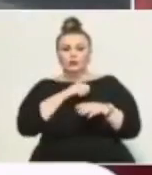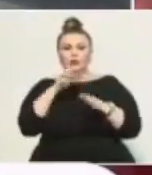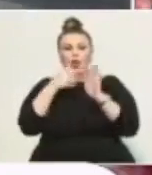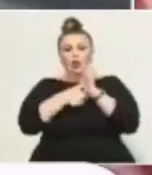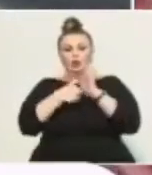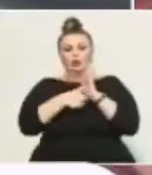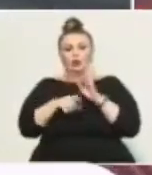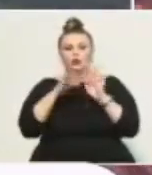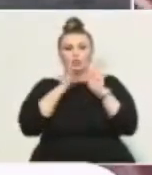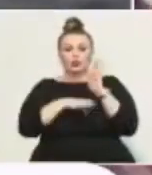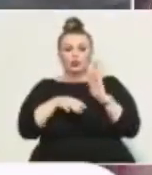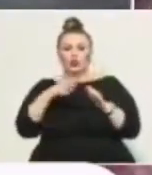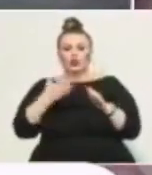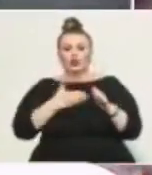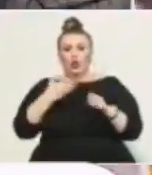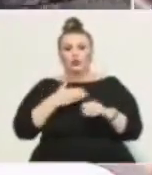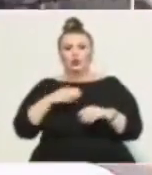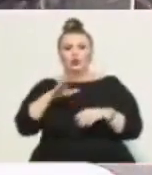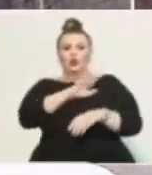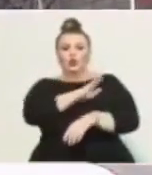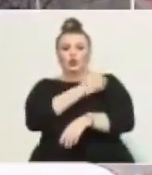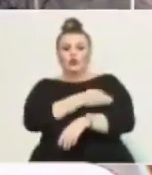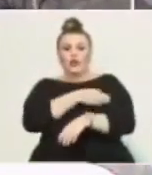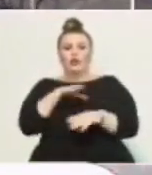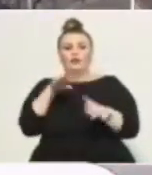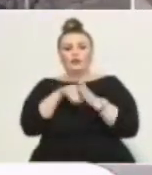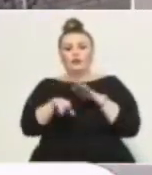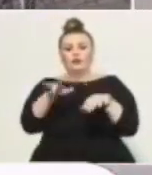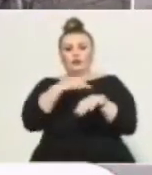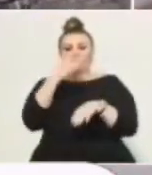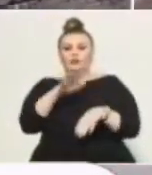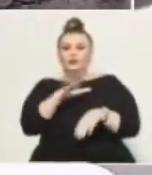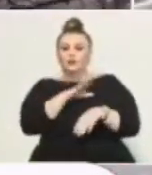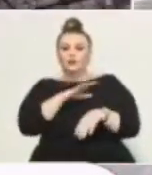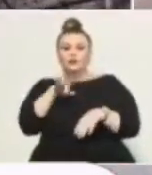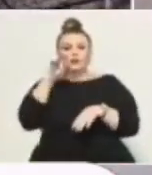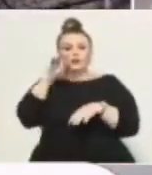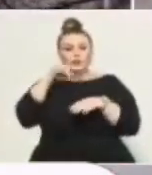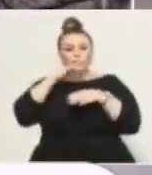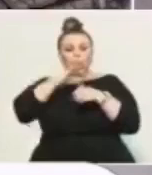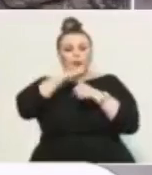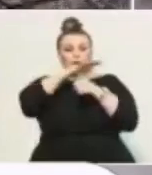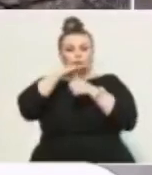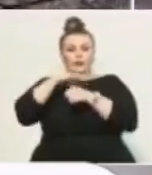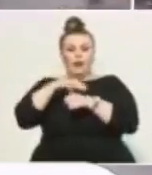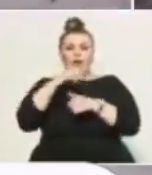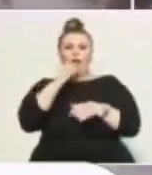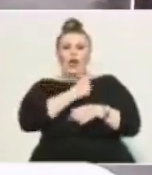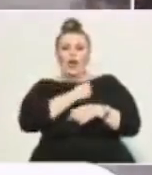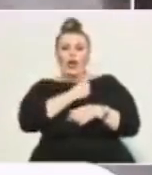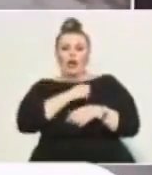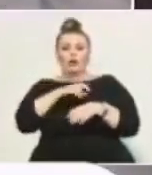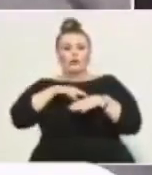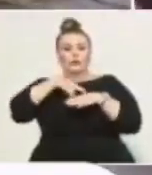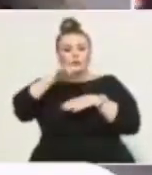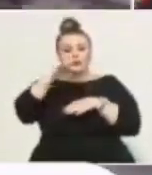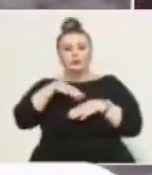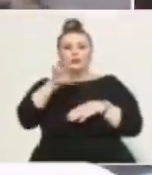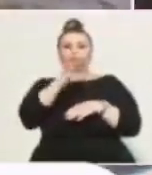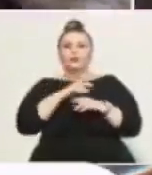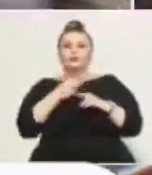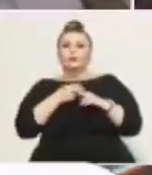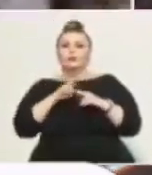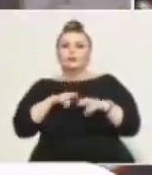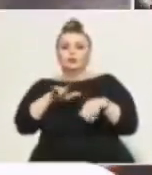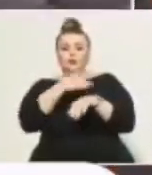canlı qüvvəsi məhv edilib, o cümlədən 4 helikopter və 2 hərbi təyyarəsi zərərsizləşdirilibdir. Ümumiyyətlə, Ukrayna